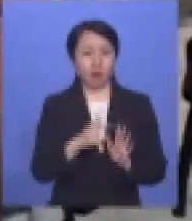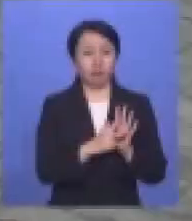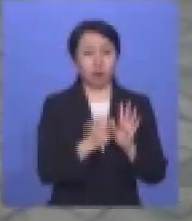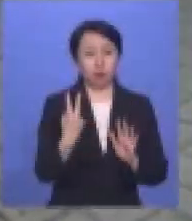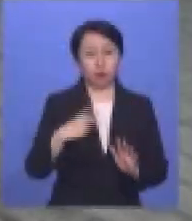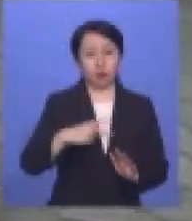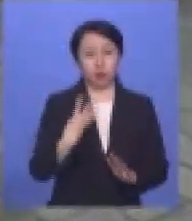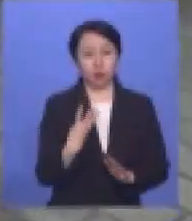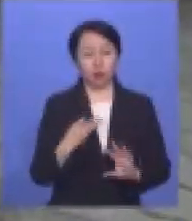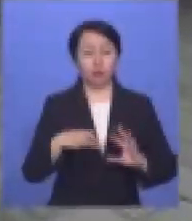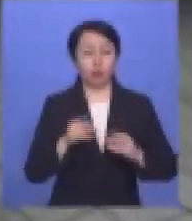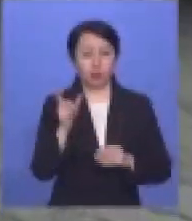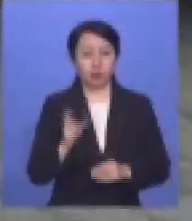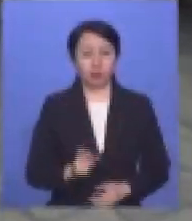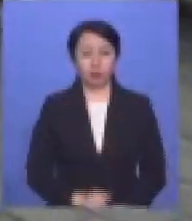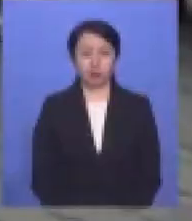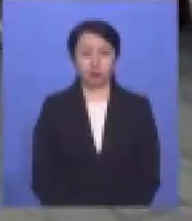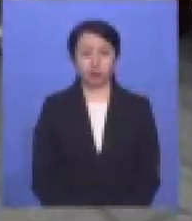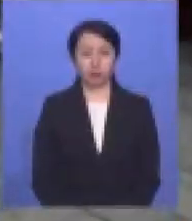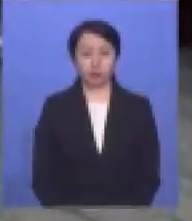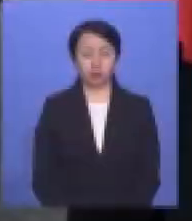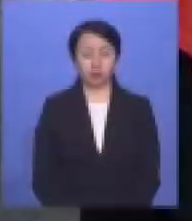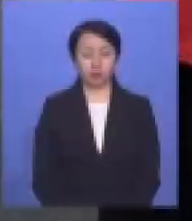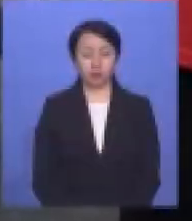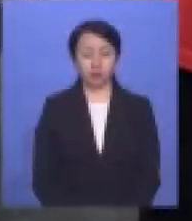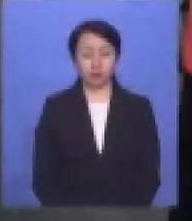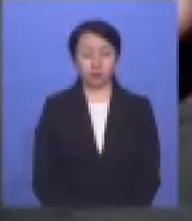824 финалистов Лаура Рагимова Михаил Казначеев служба новостей